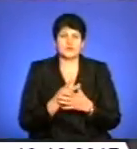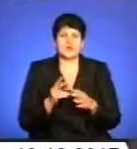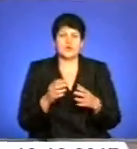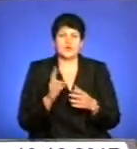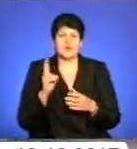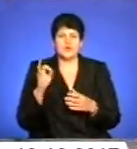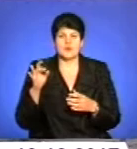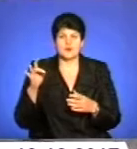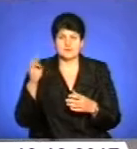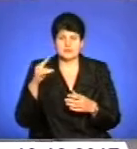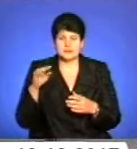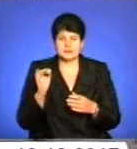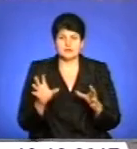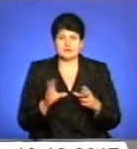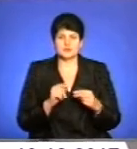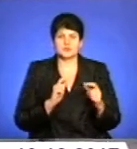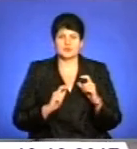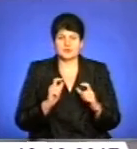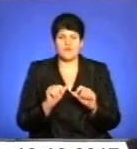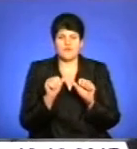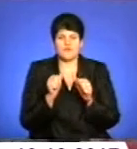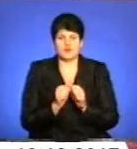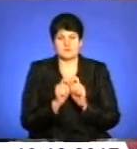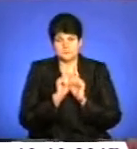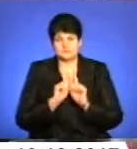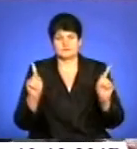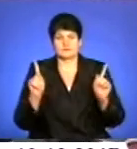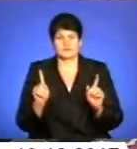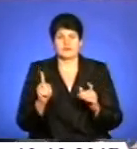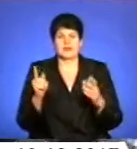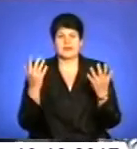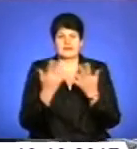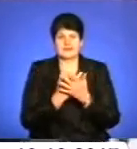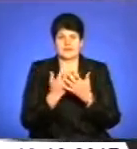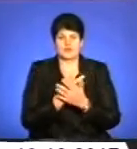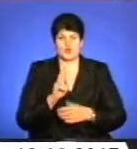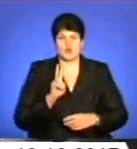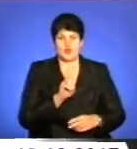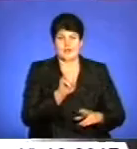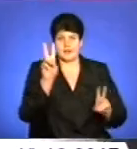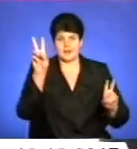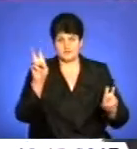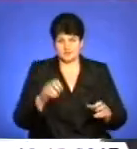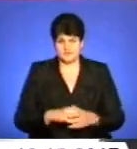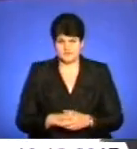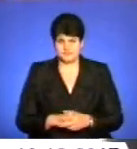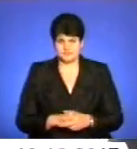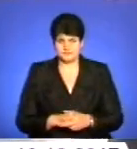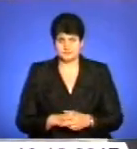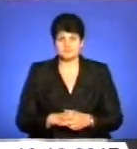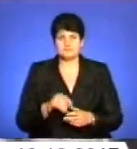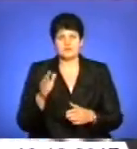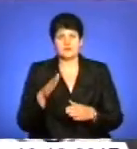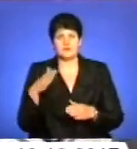зі студентами педагогічного університету оформили ексклюзивний кінотролейбус. В даному тролейбусі зовні